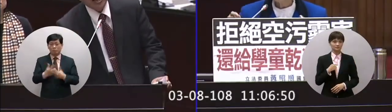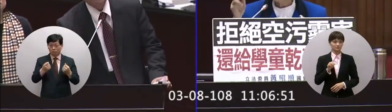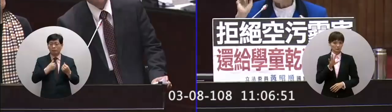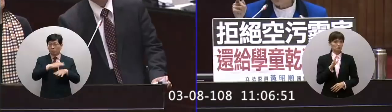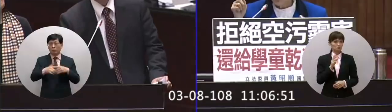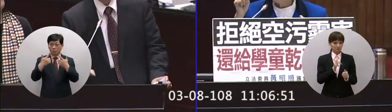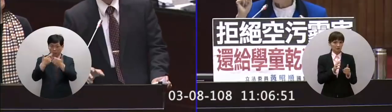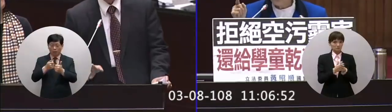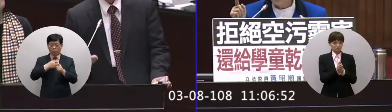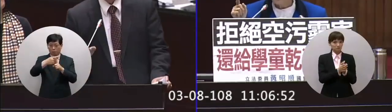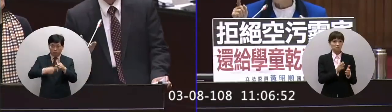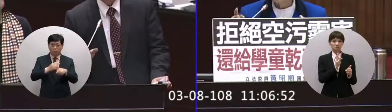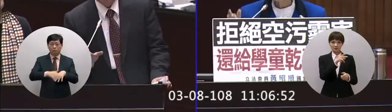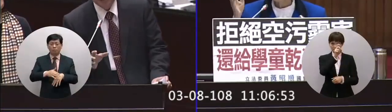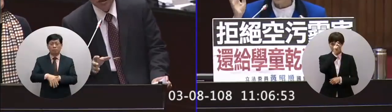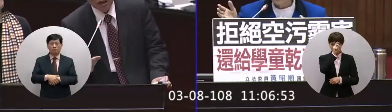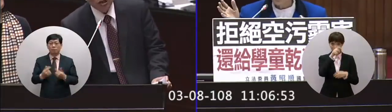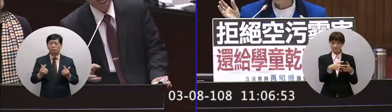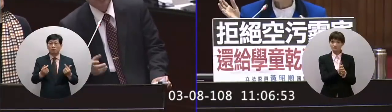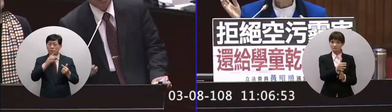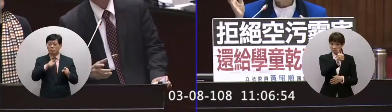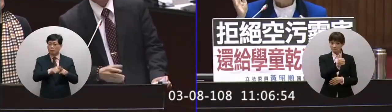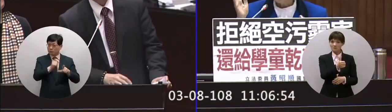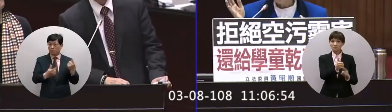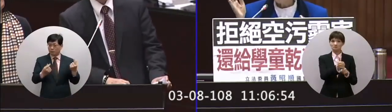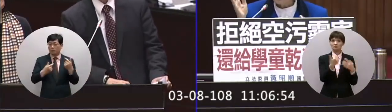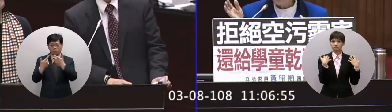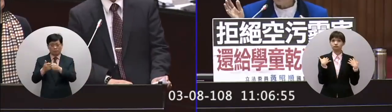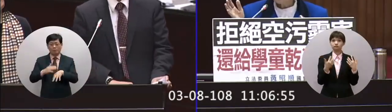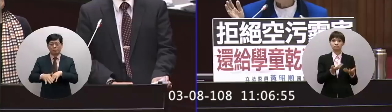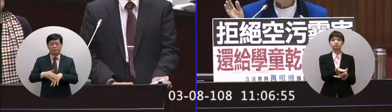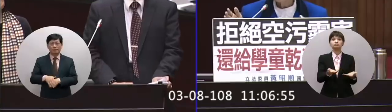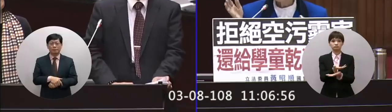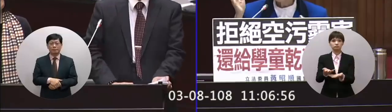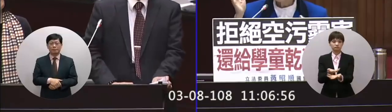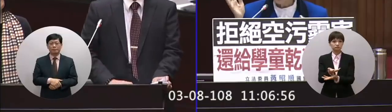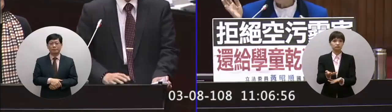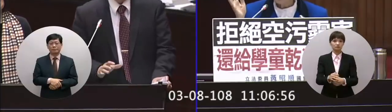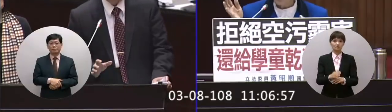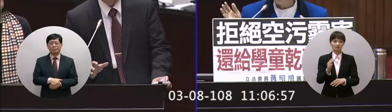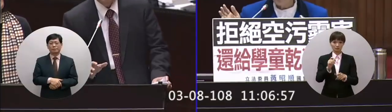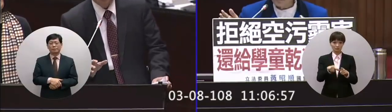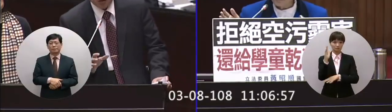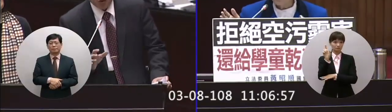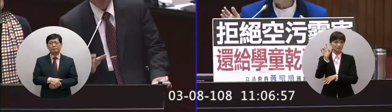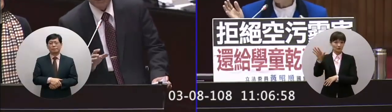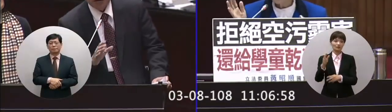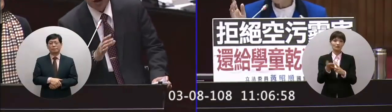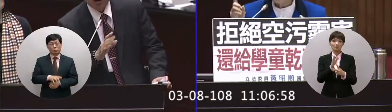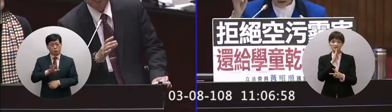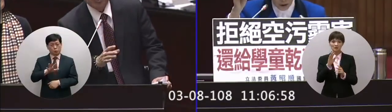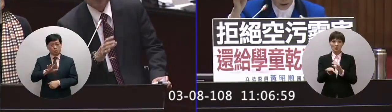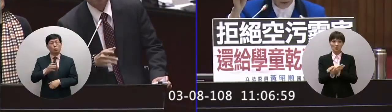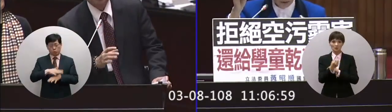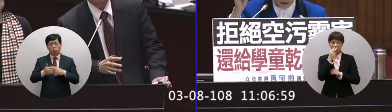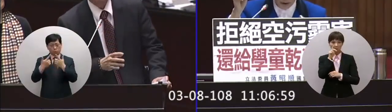要求，希望部长能够协调国营事业或者这些大污染的公司来